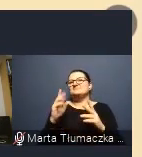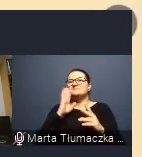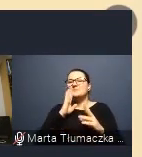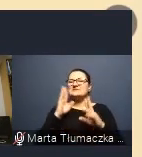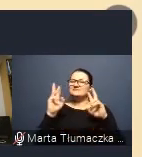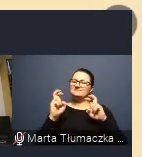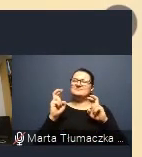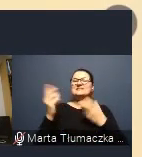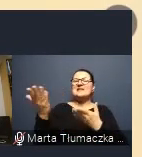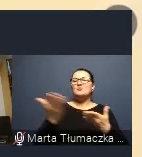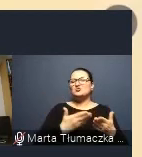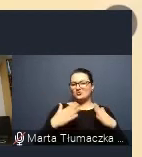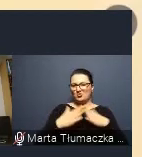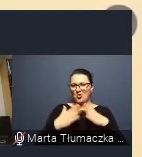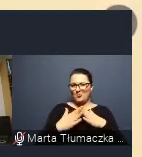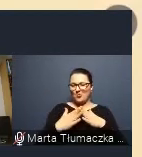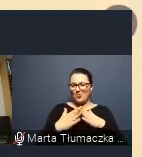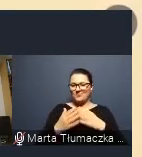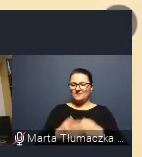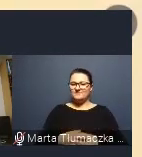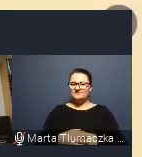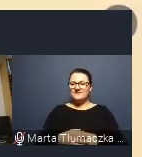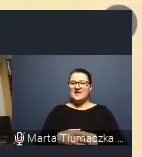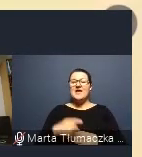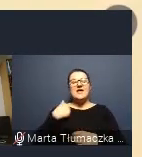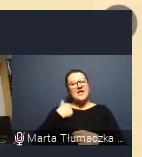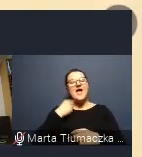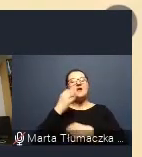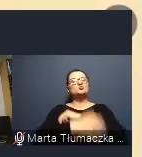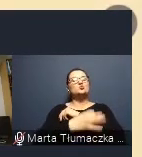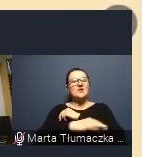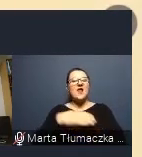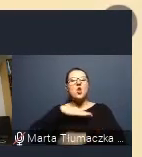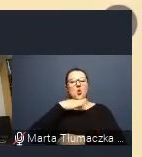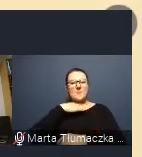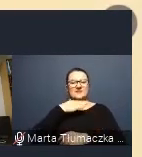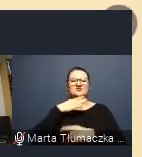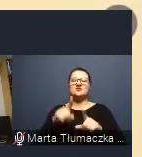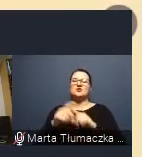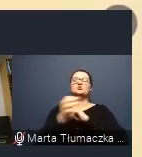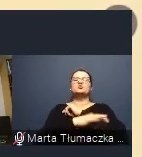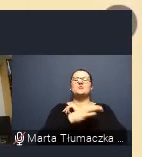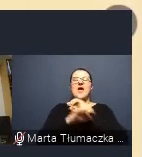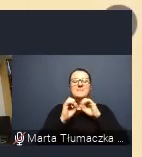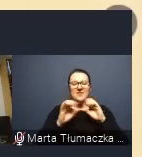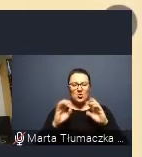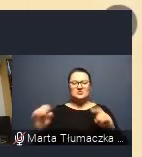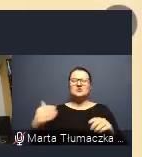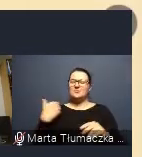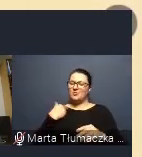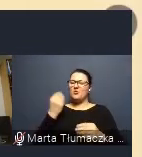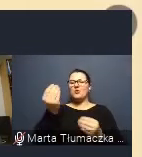To jest też tak, że mnie na studiach logopedycznych i na studiach pedagogicznych uczono, że nauczyciel powinien mieć